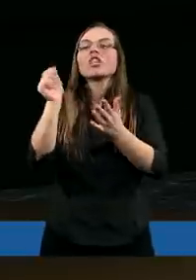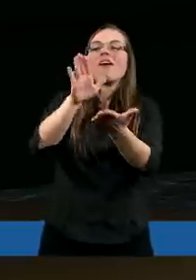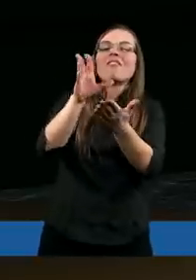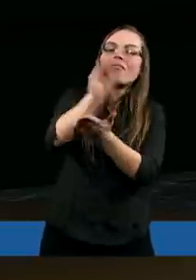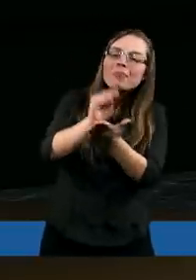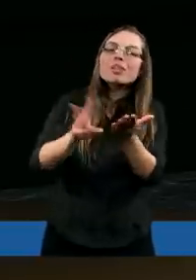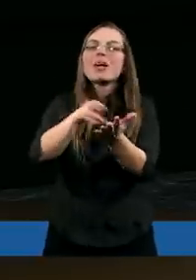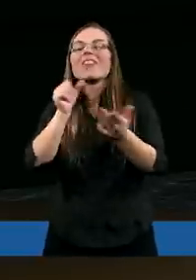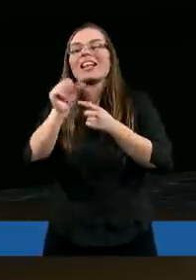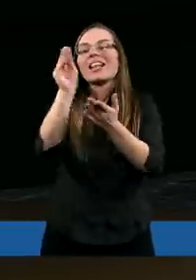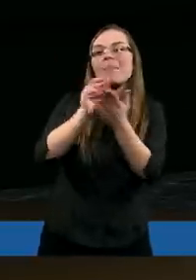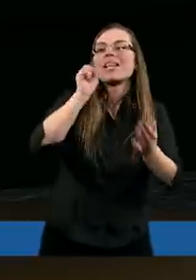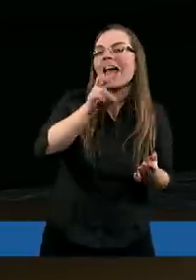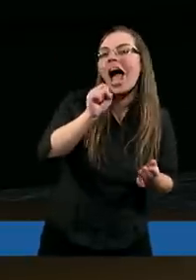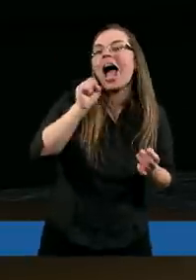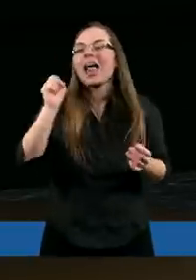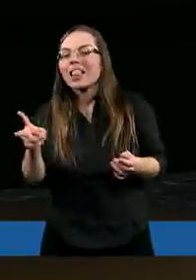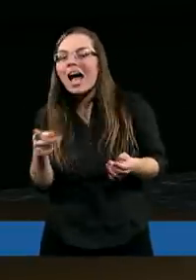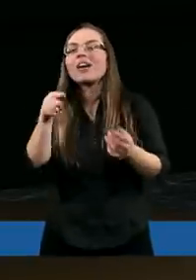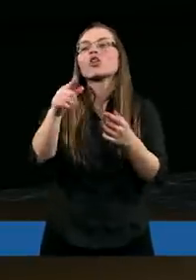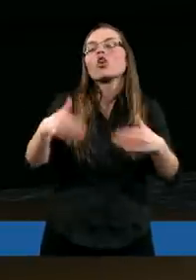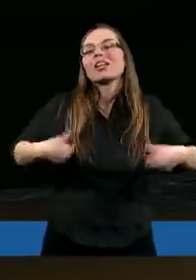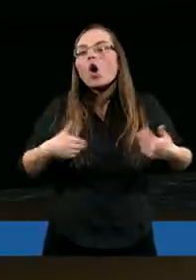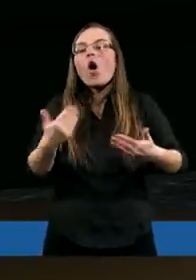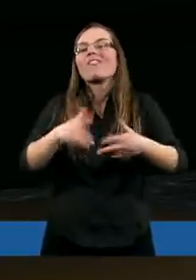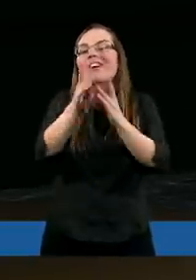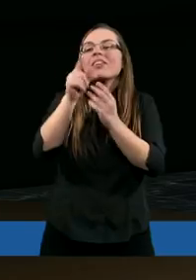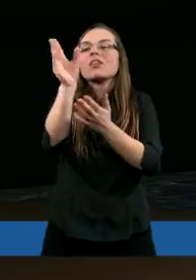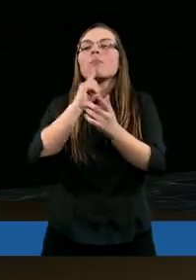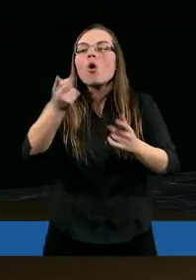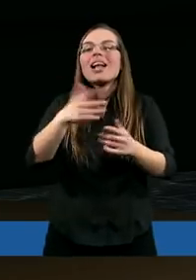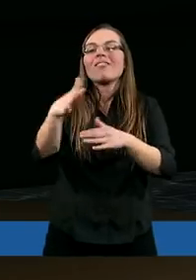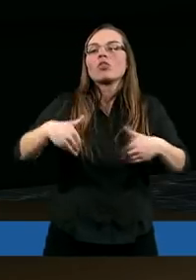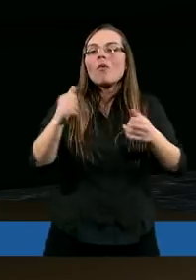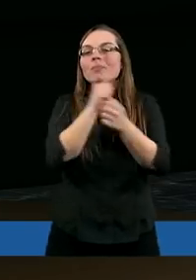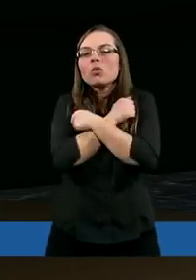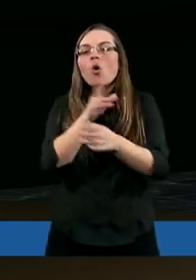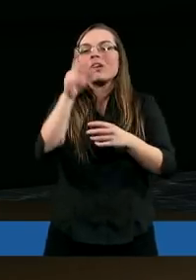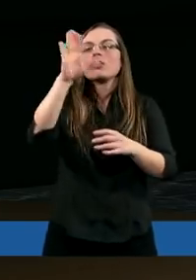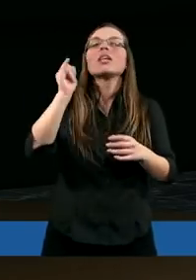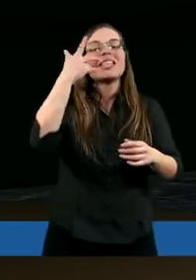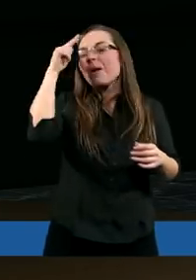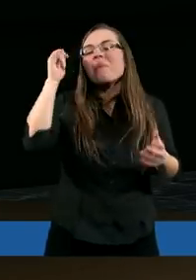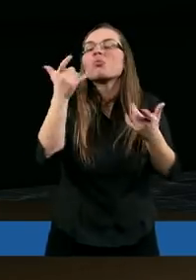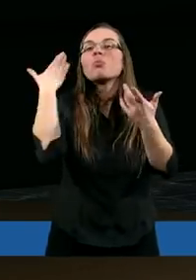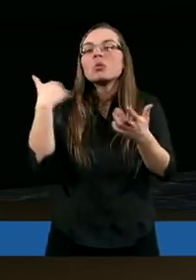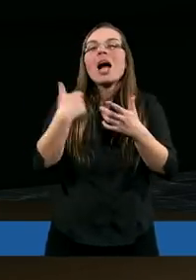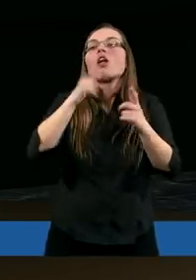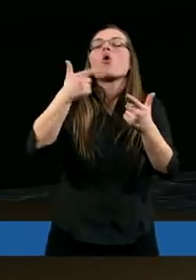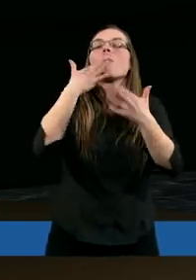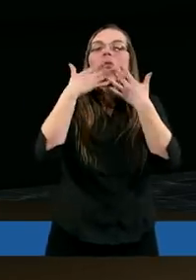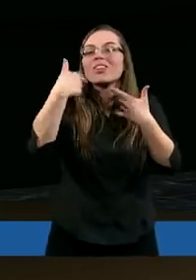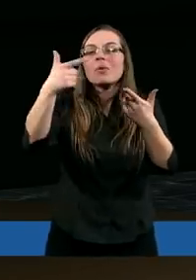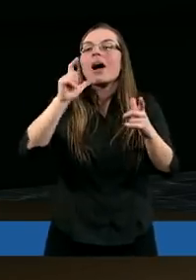jest napisane tak, a tak. Po prostu poselstwo zdrowia jej wyłożyłam. Nic później nie pamiętam. Jak mnie zapytali, co ja tam w ogóle